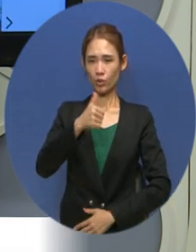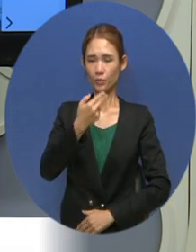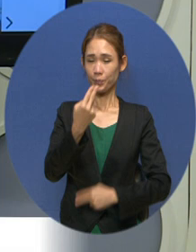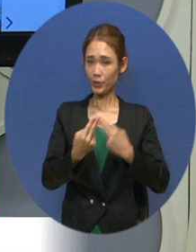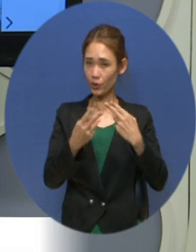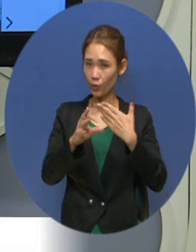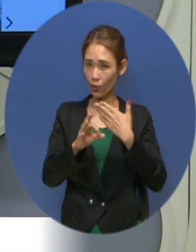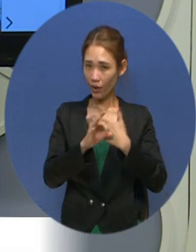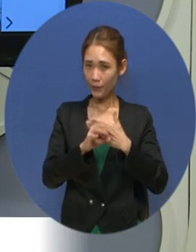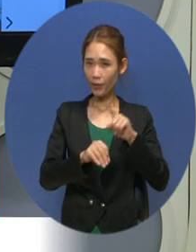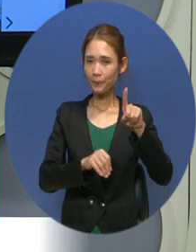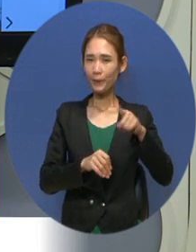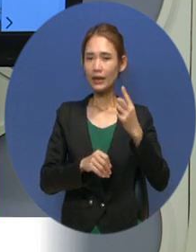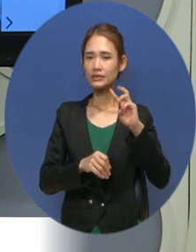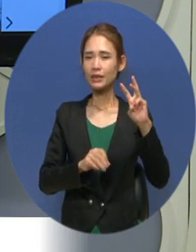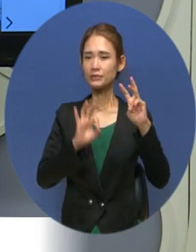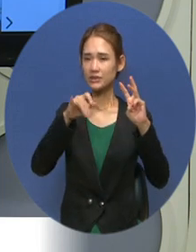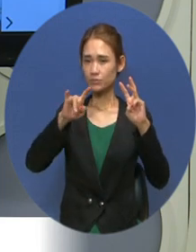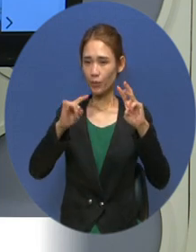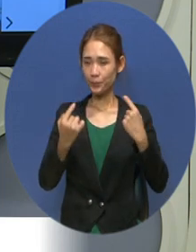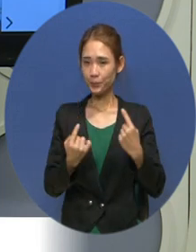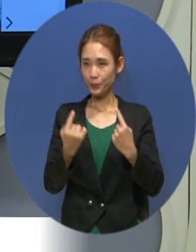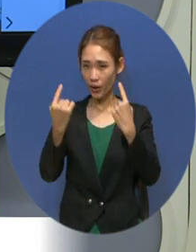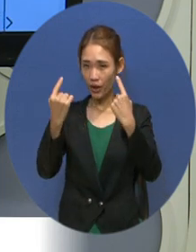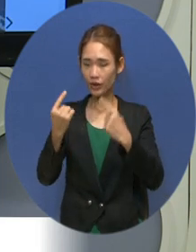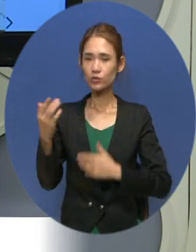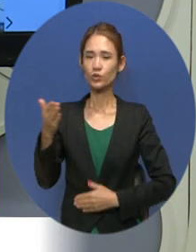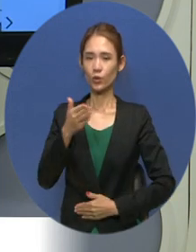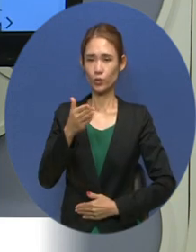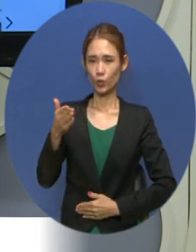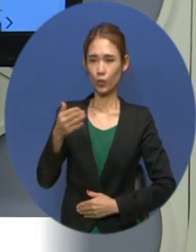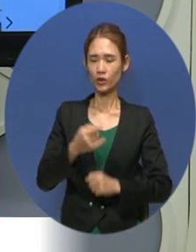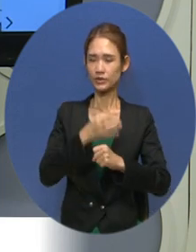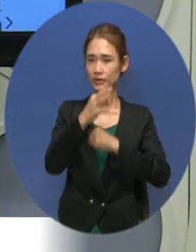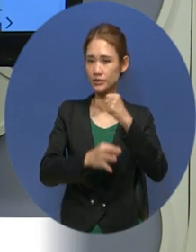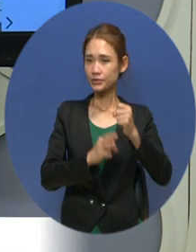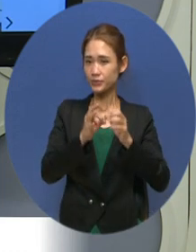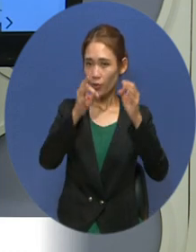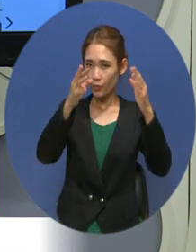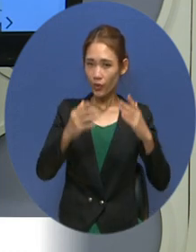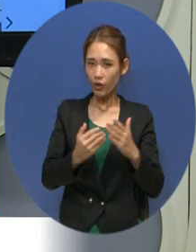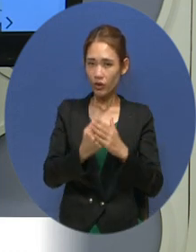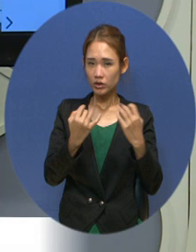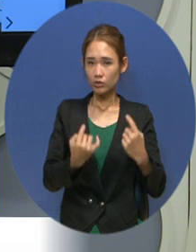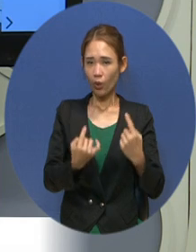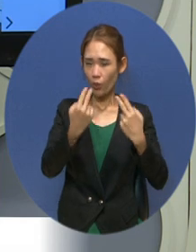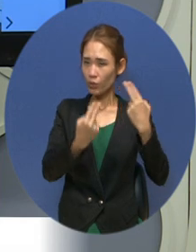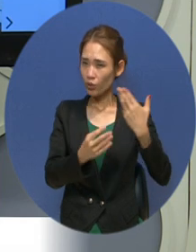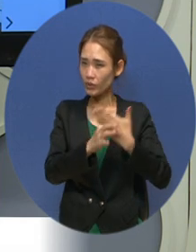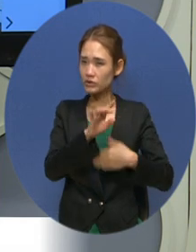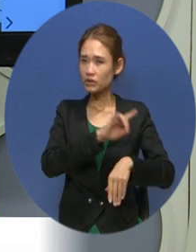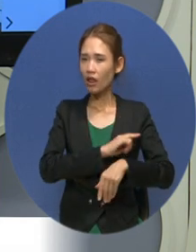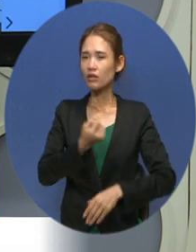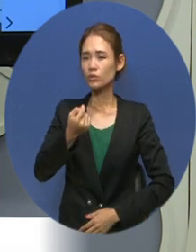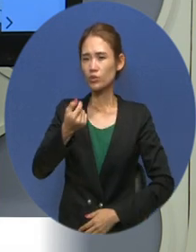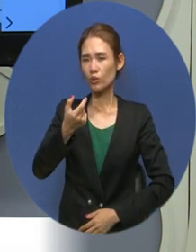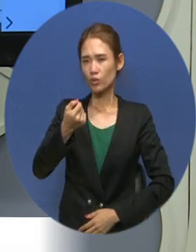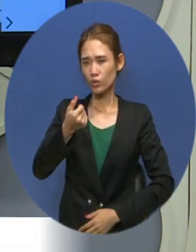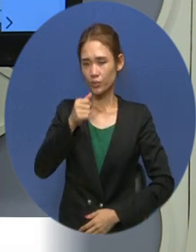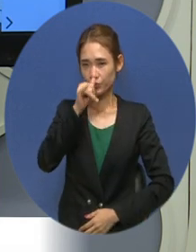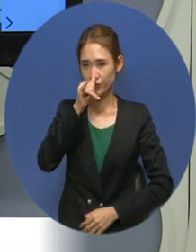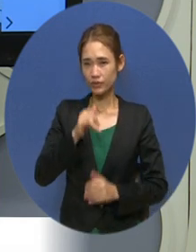원에 비해 130원 인상된 수준으로 지난 10년간 최저임금 인상 폭에 비해 가장 적은 수치